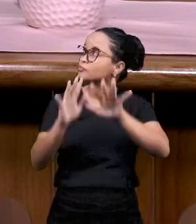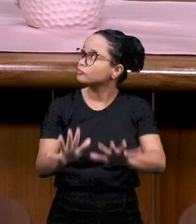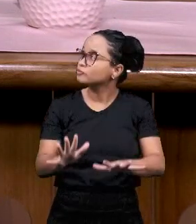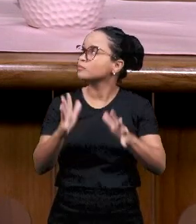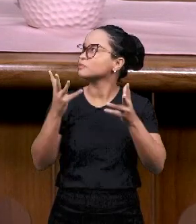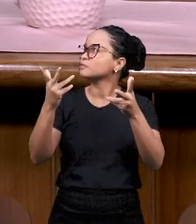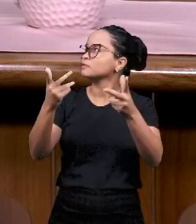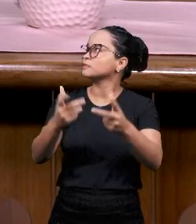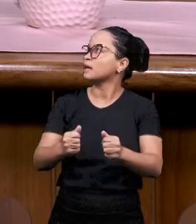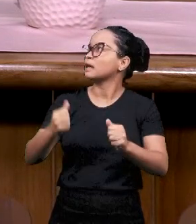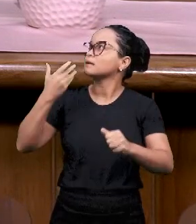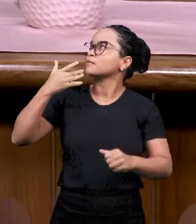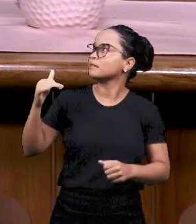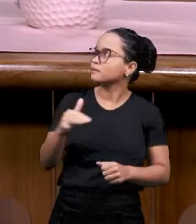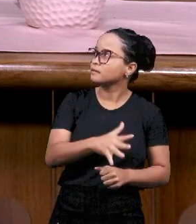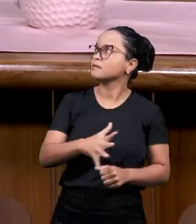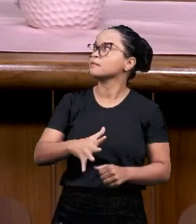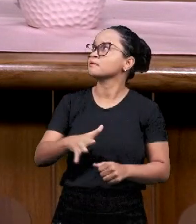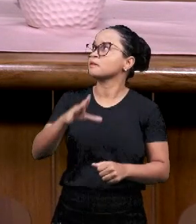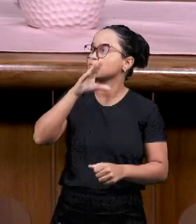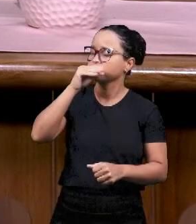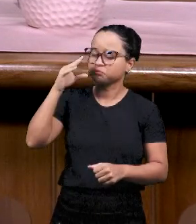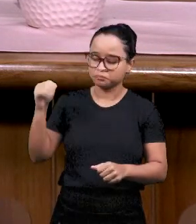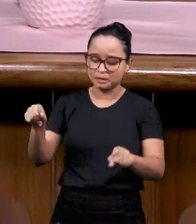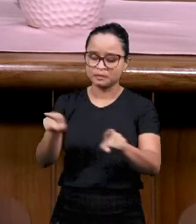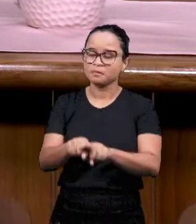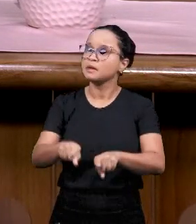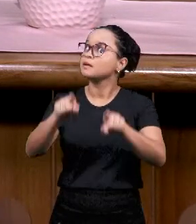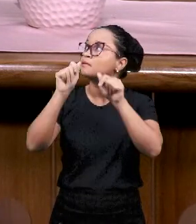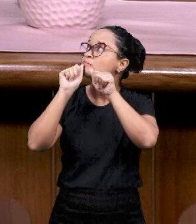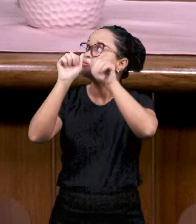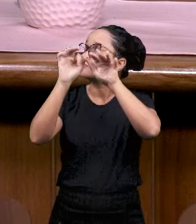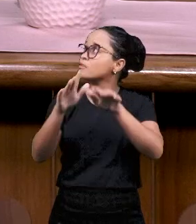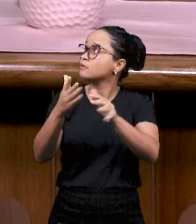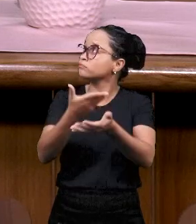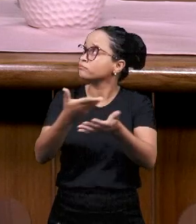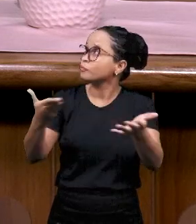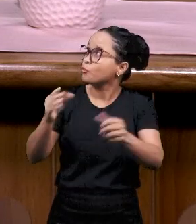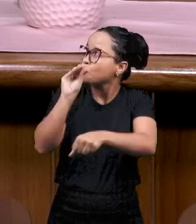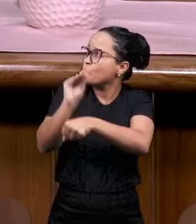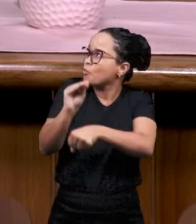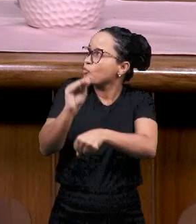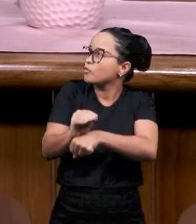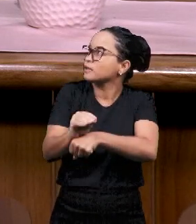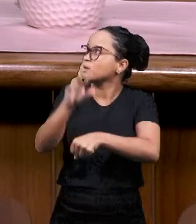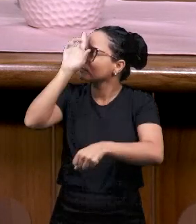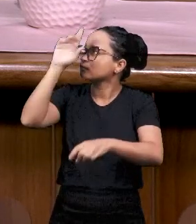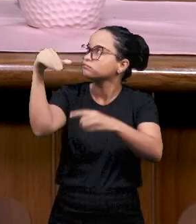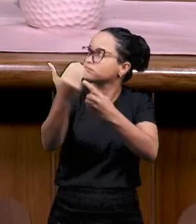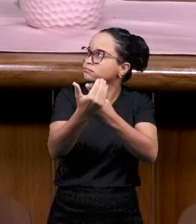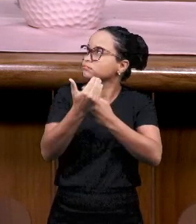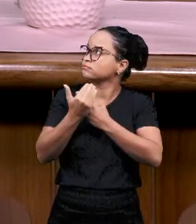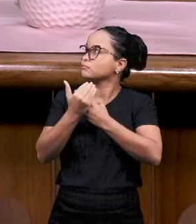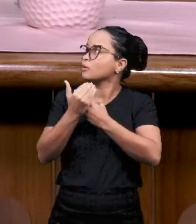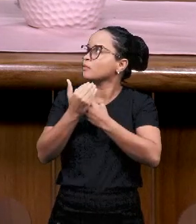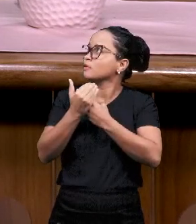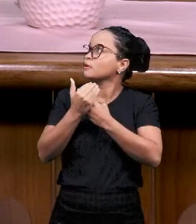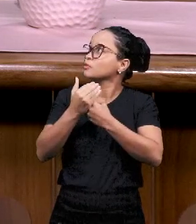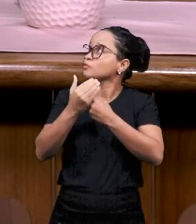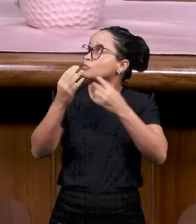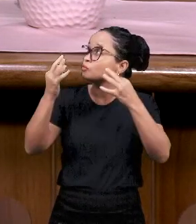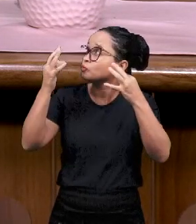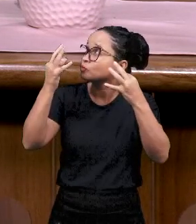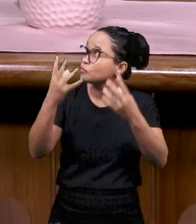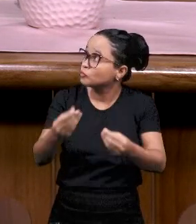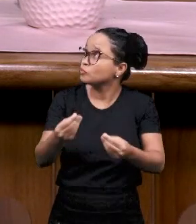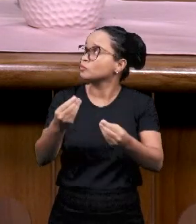les enfants intermédiaires et les adolescents en donnant à tes enfants, Seigneur Dieu, tout ton soin, la protection.